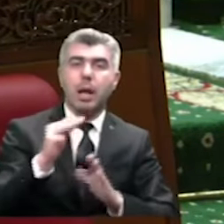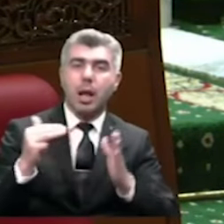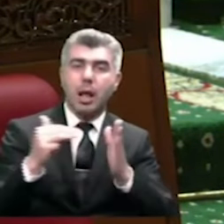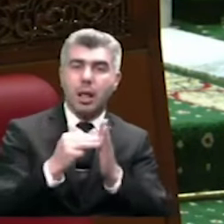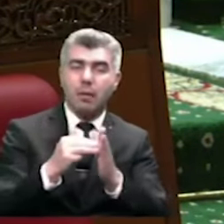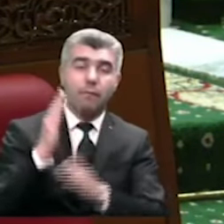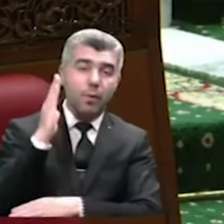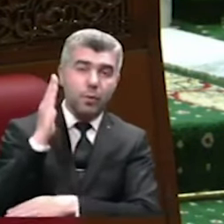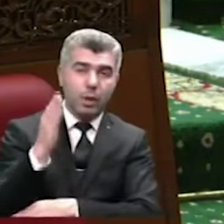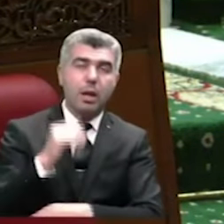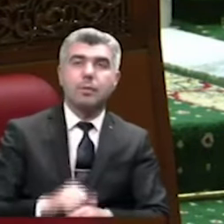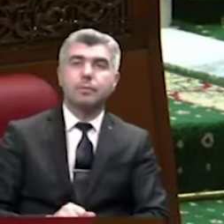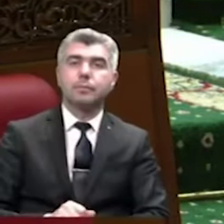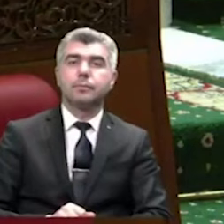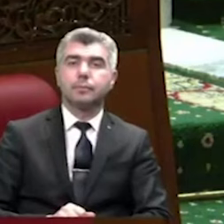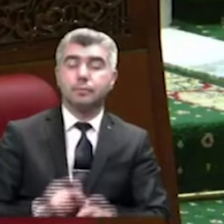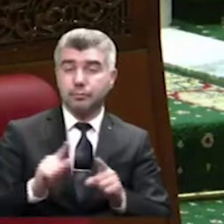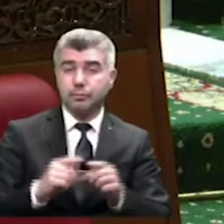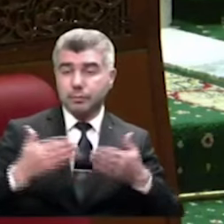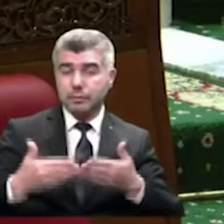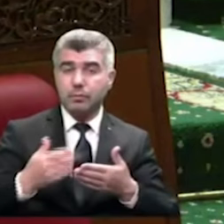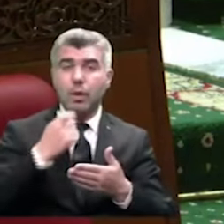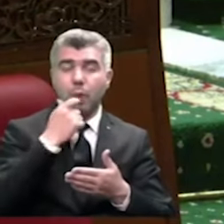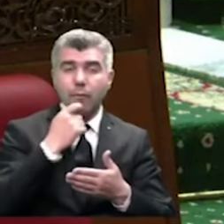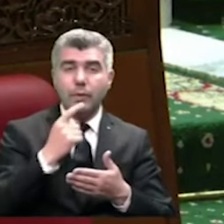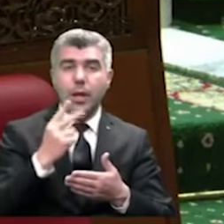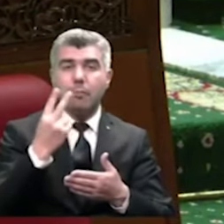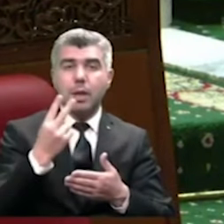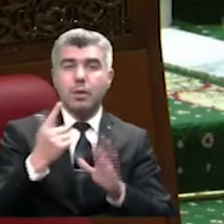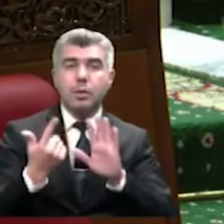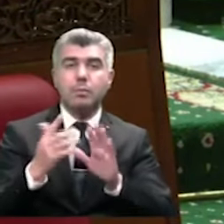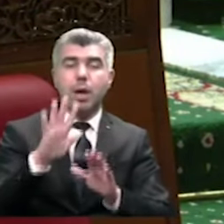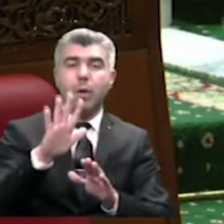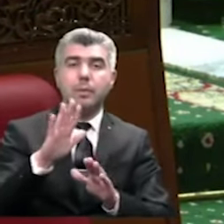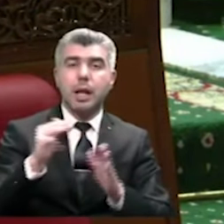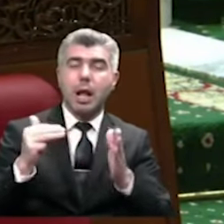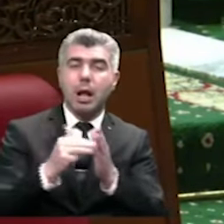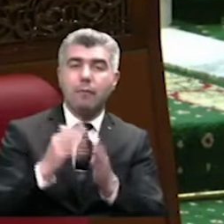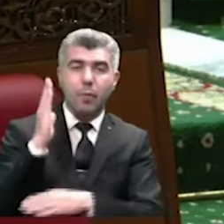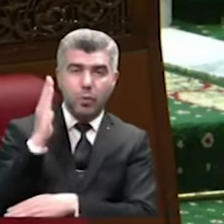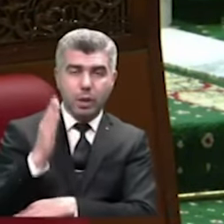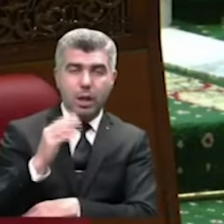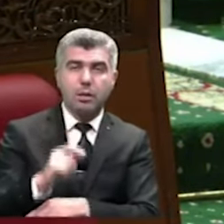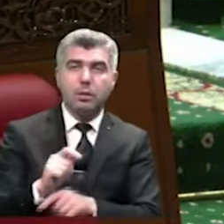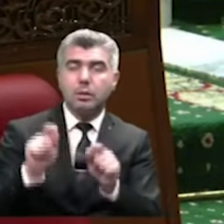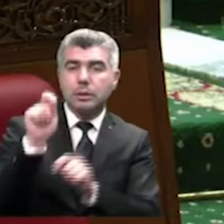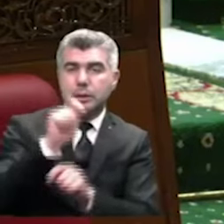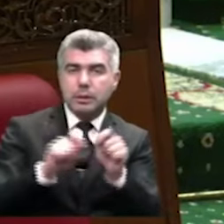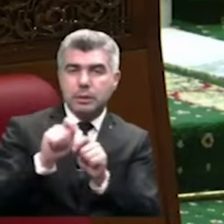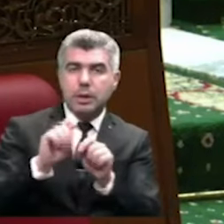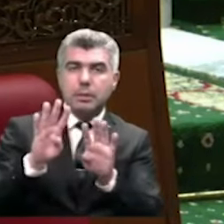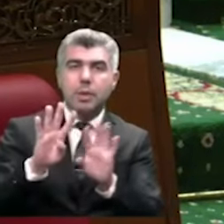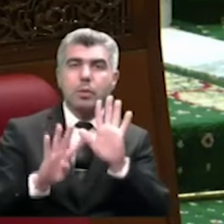تم لحد الآن تحفيظ 259,000 هكتار وتجزئة ما يناهز 98,000